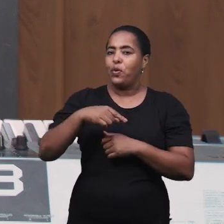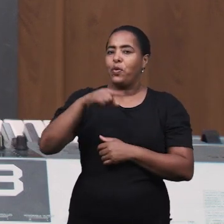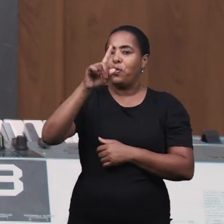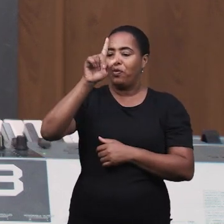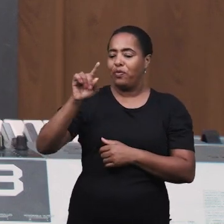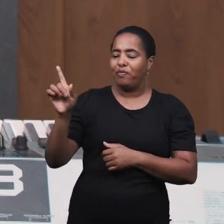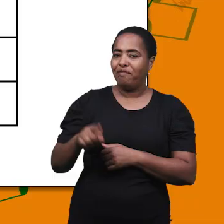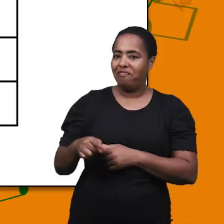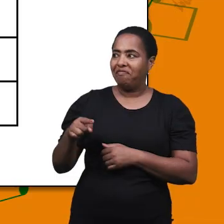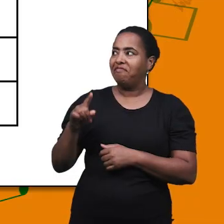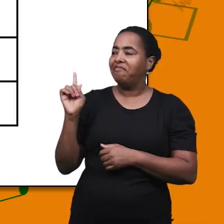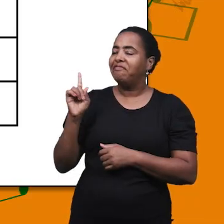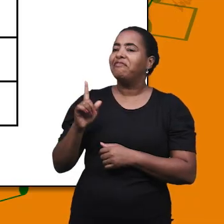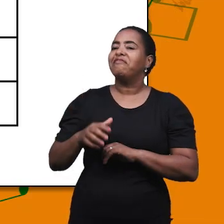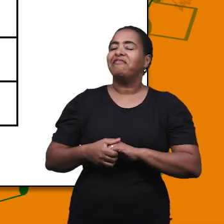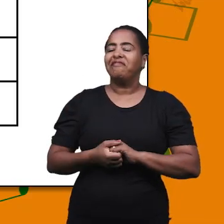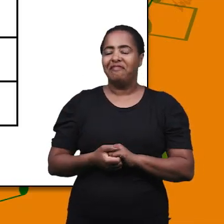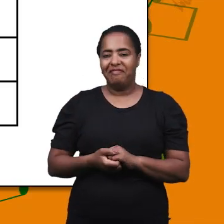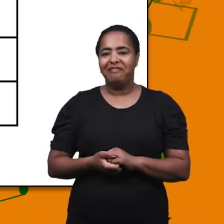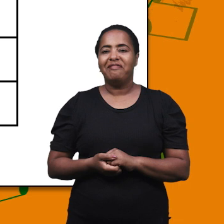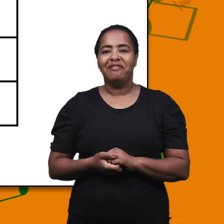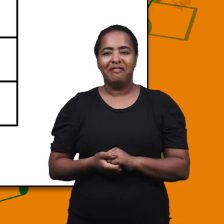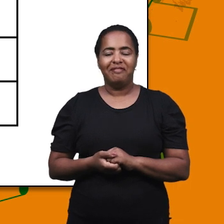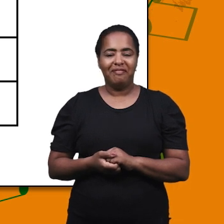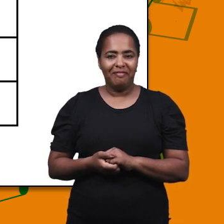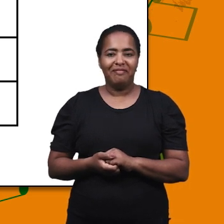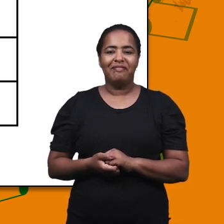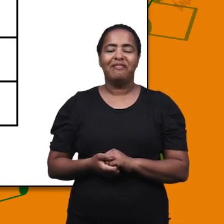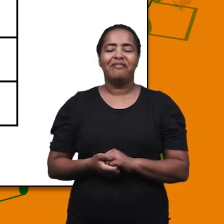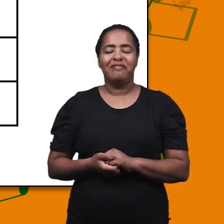flauta. 1, 2, 3, 1, 2.